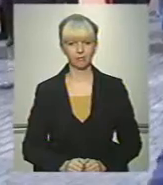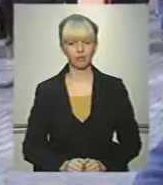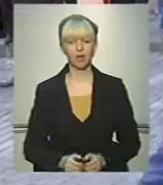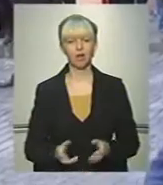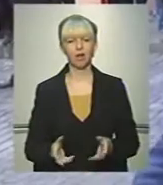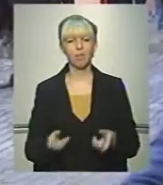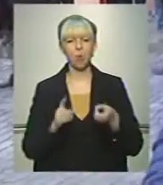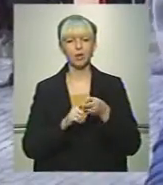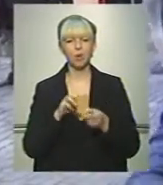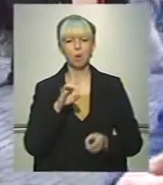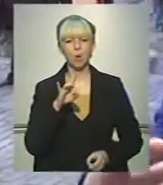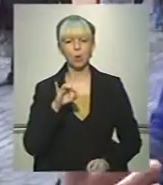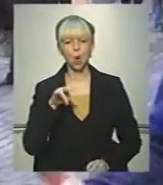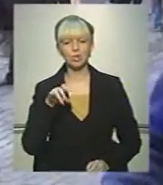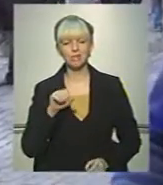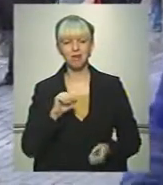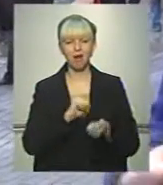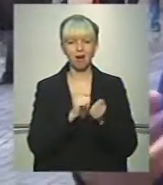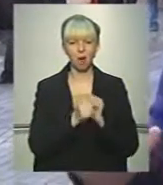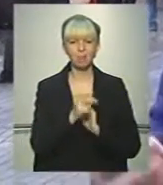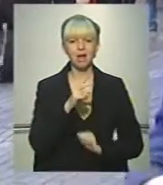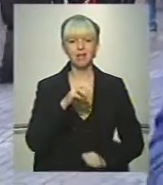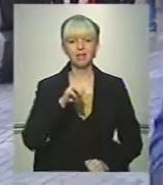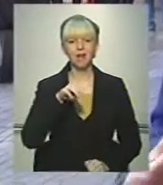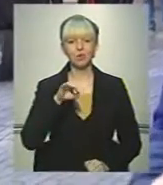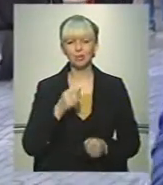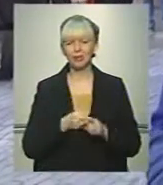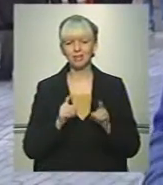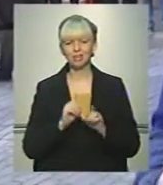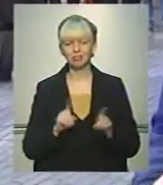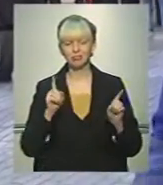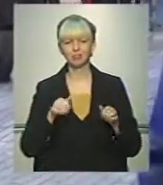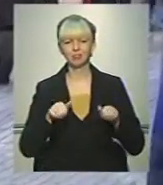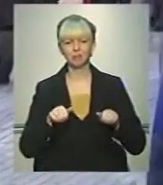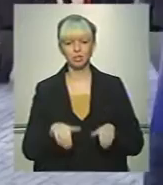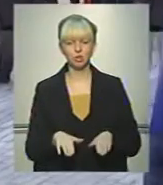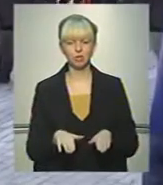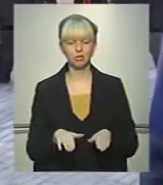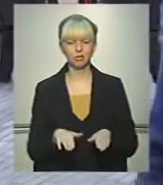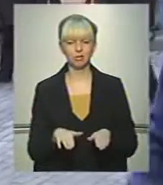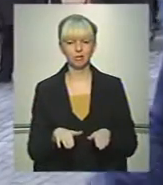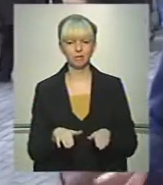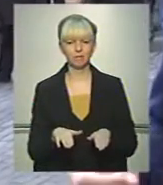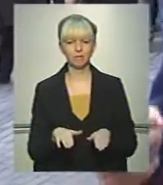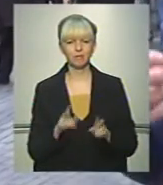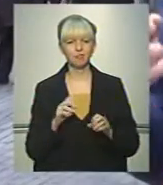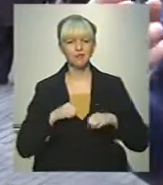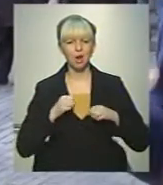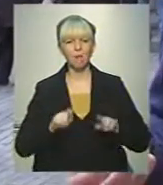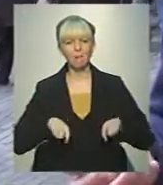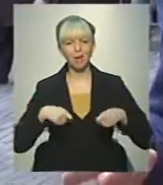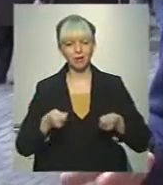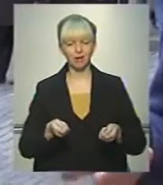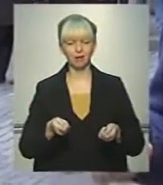Поєднання бронзи, каменю, латунь, тобто таке нестандартне і рішення таке. Я старався передати